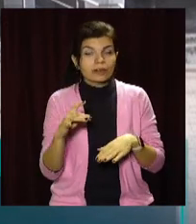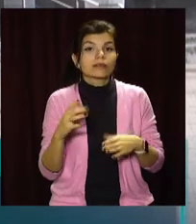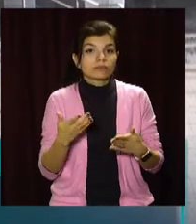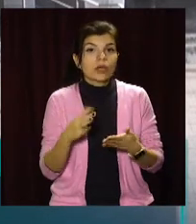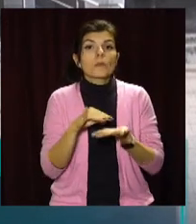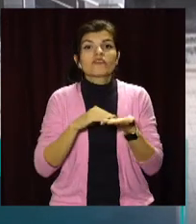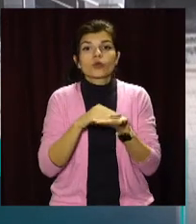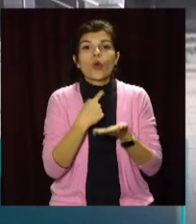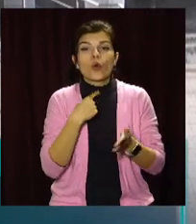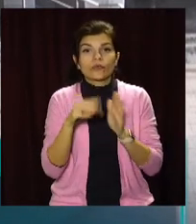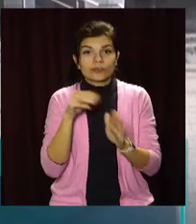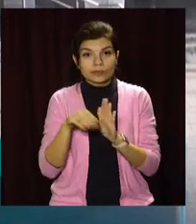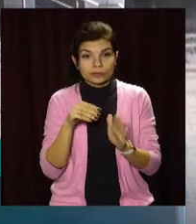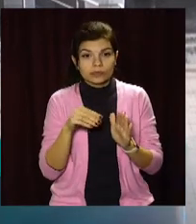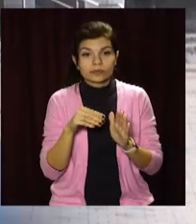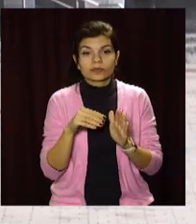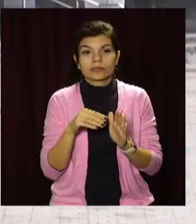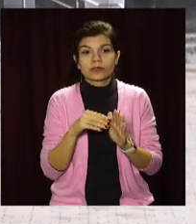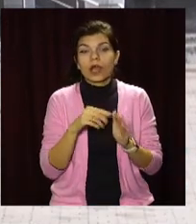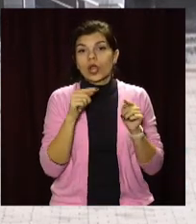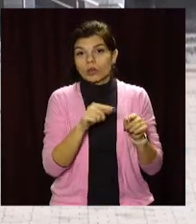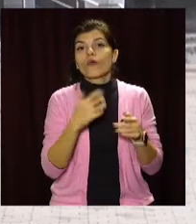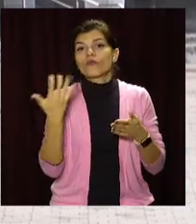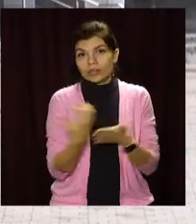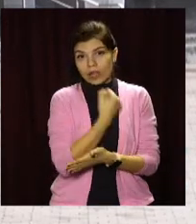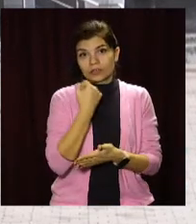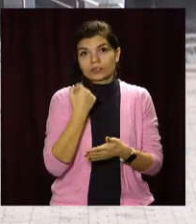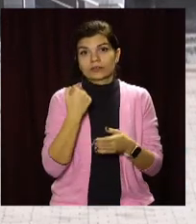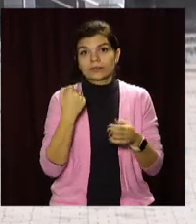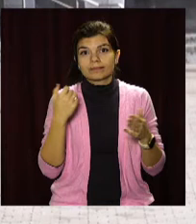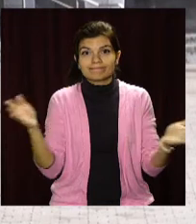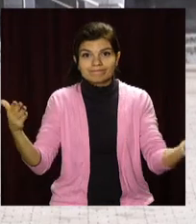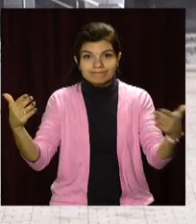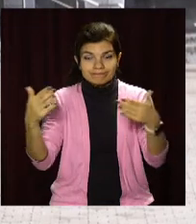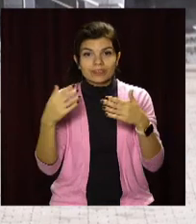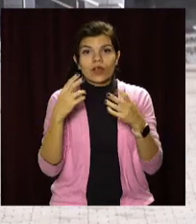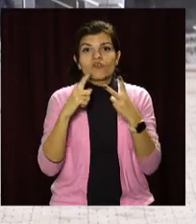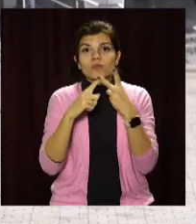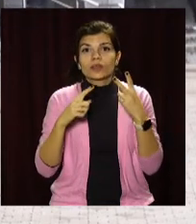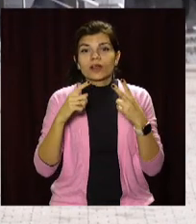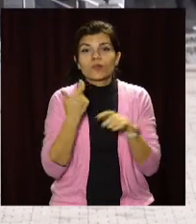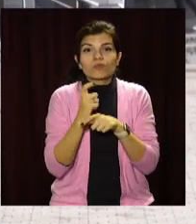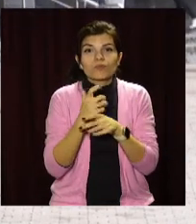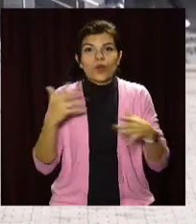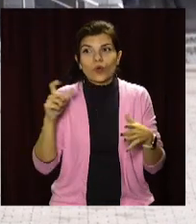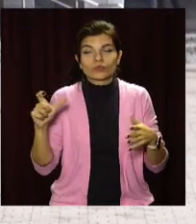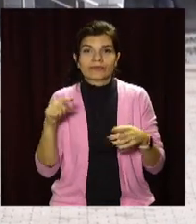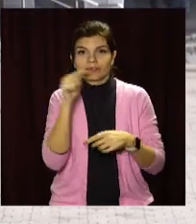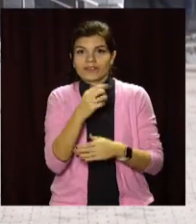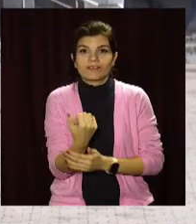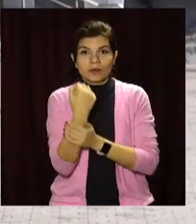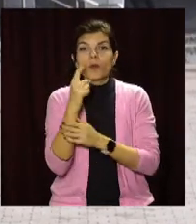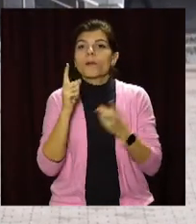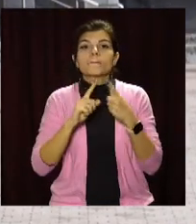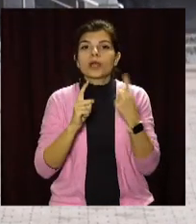повторному голосуванні йому вдалося мобілізувати в півтора рази більше свого виборця, оскільки в